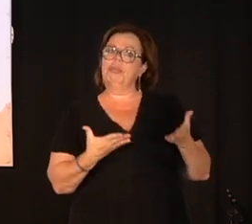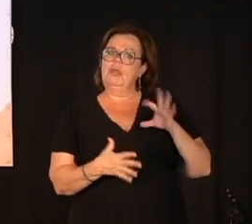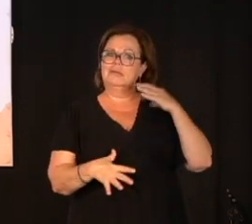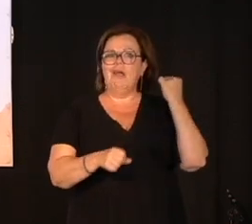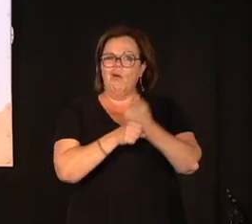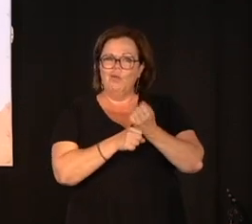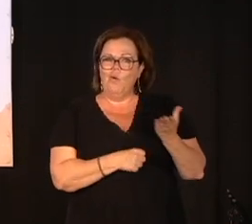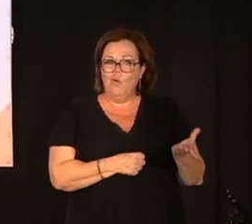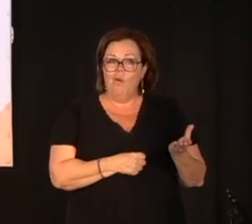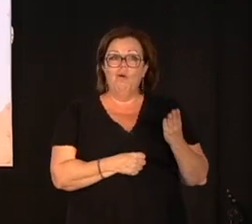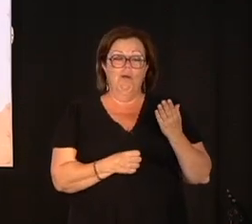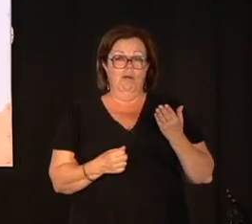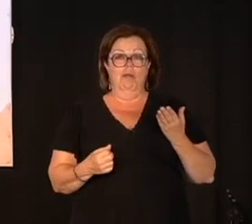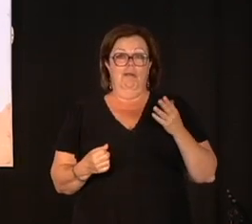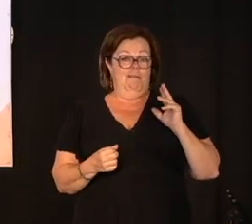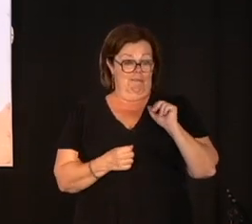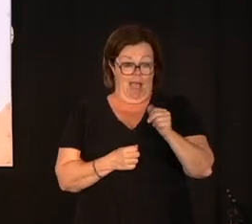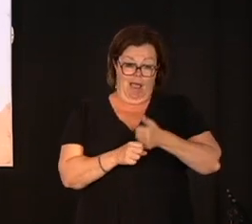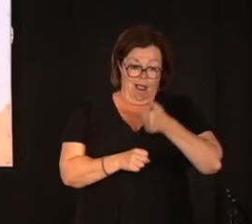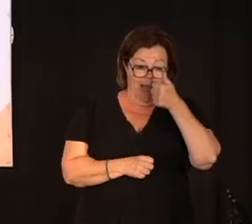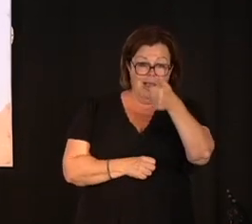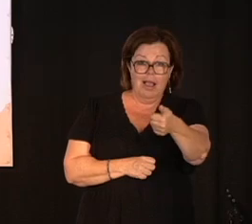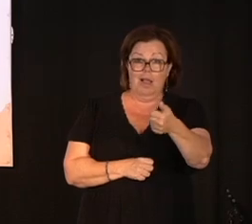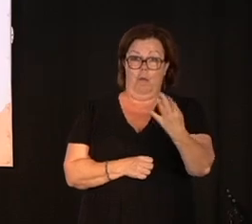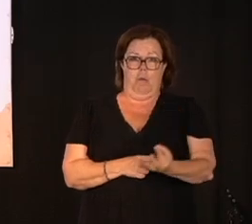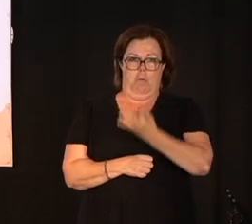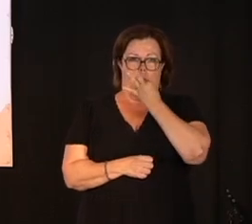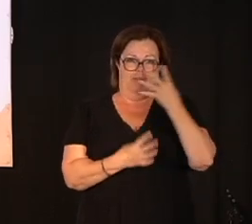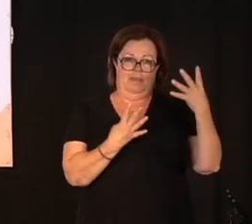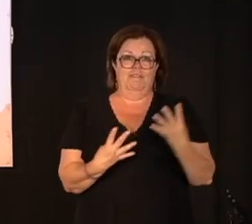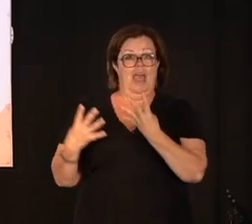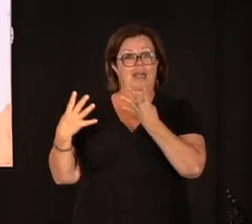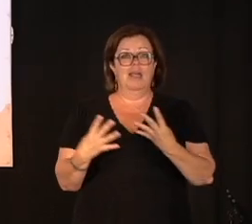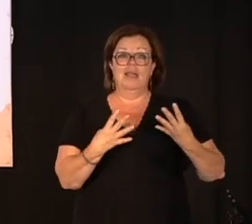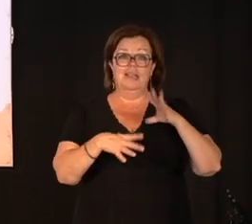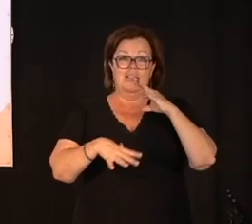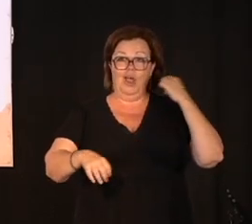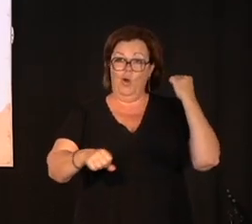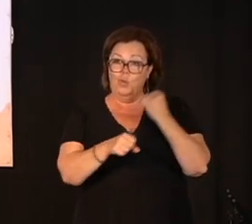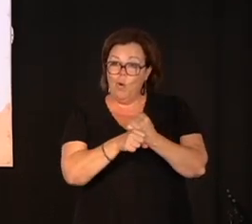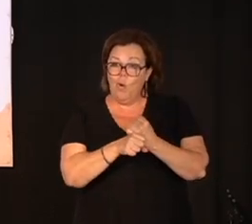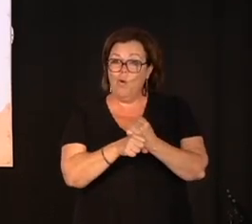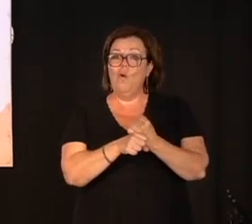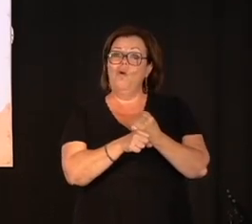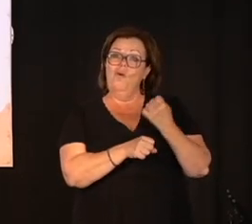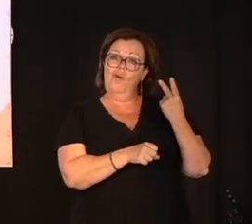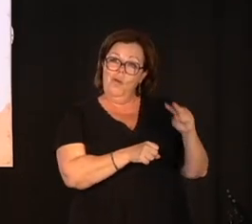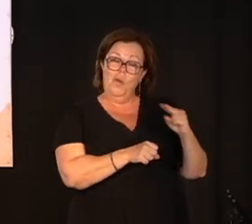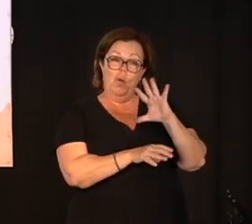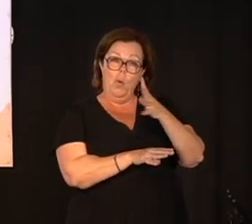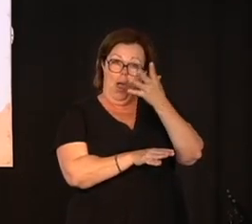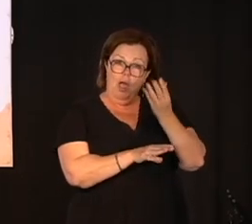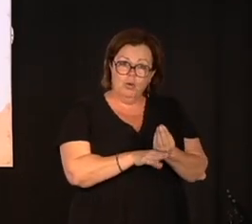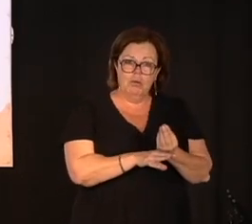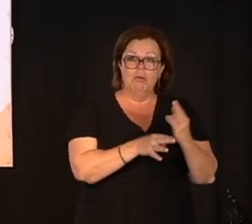50 ans, 49 ans. Nous fêterons l'an prochain le 50e anniversaire de la création de l'EHESS par Fernand Braudel. Et